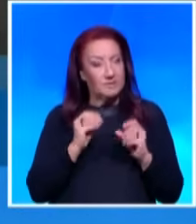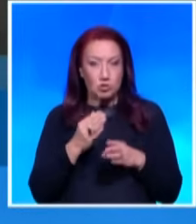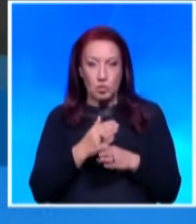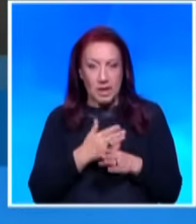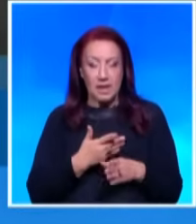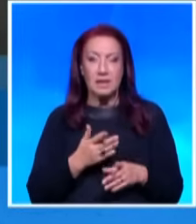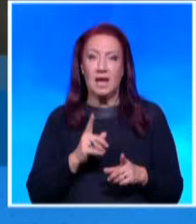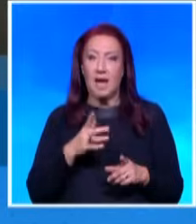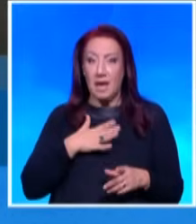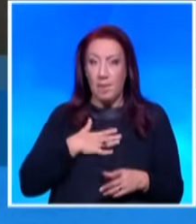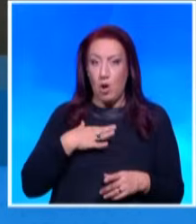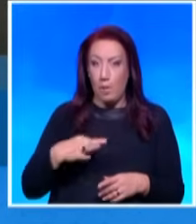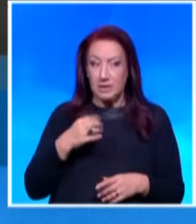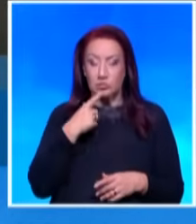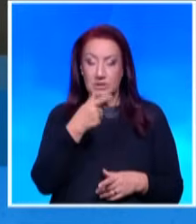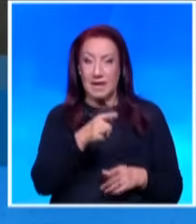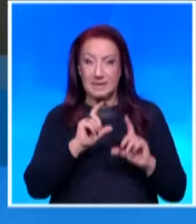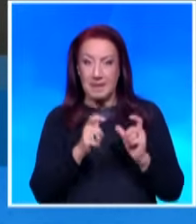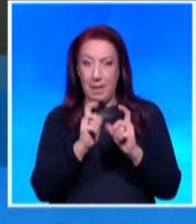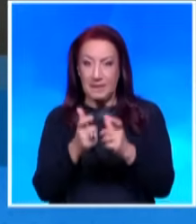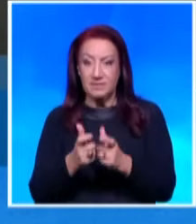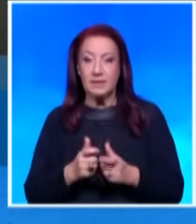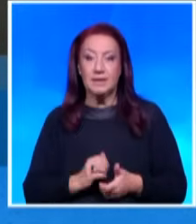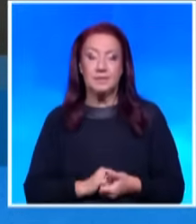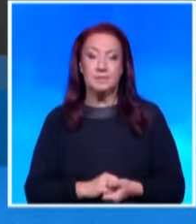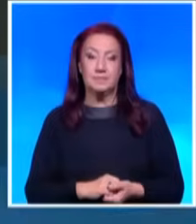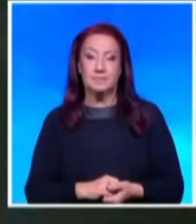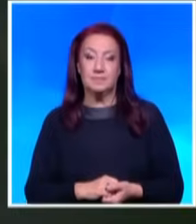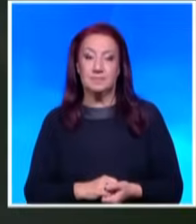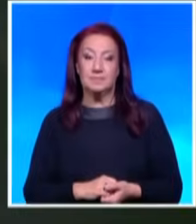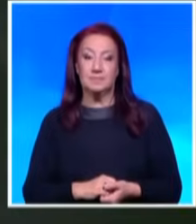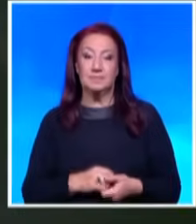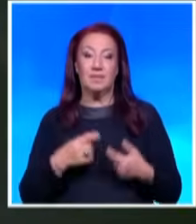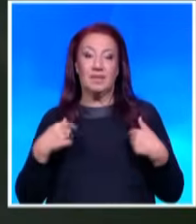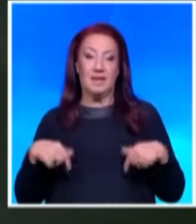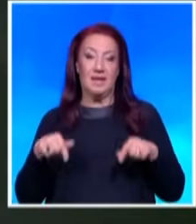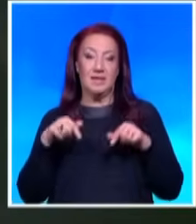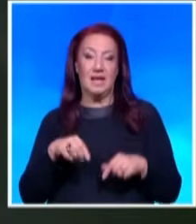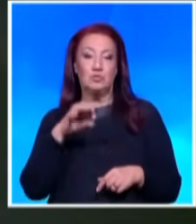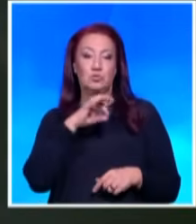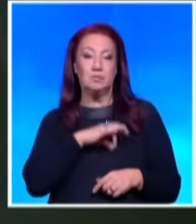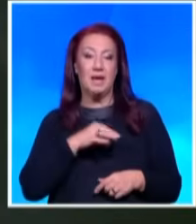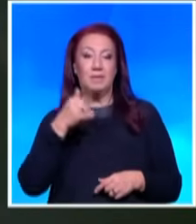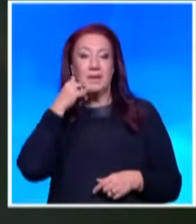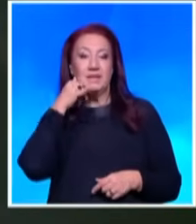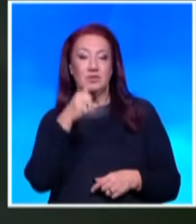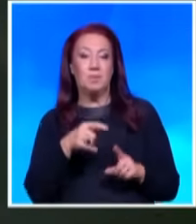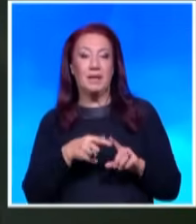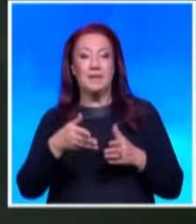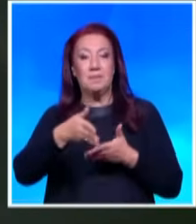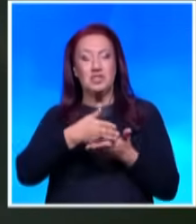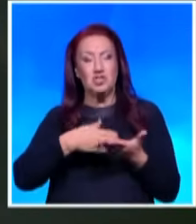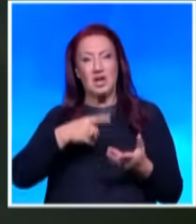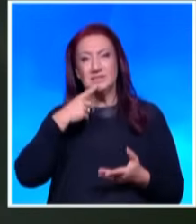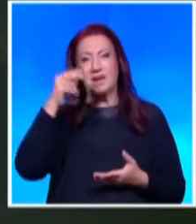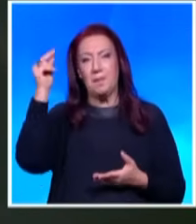Владислава Тричкова. Добър вечер, Влади. Добър вечер. Ние днес успяхме да се свържем с част от българските граждани, които вече